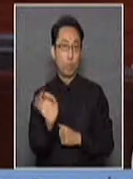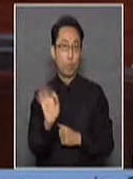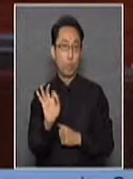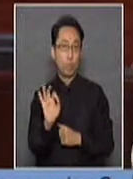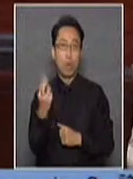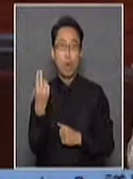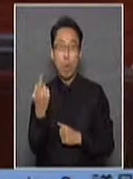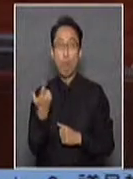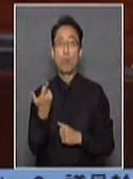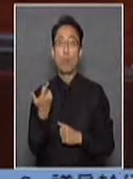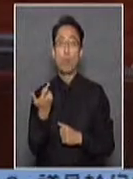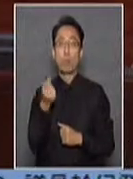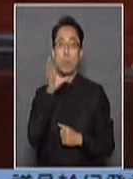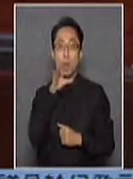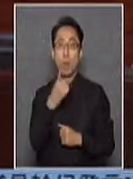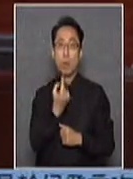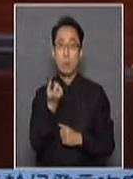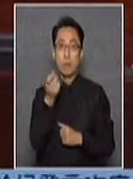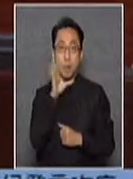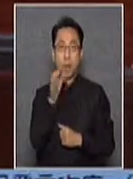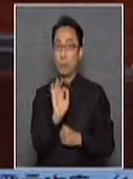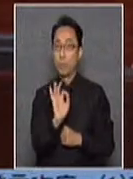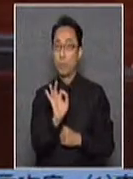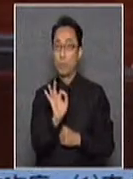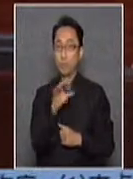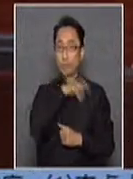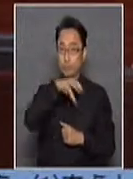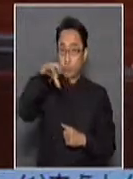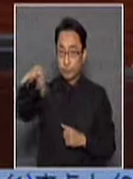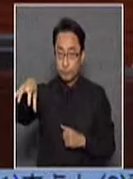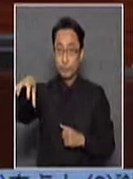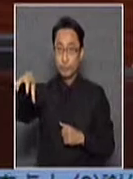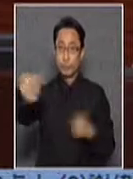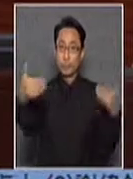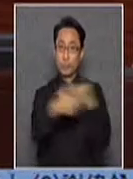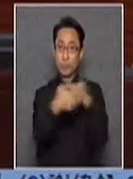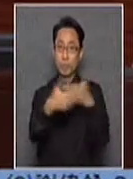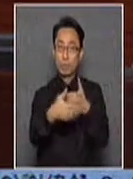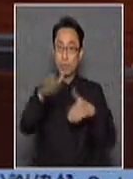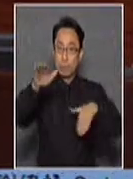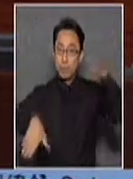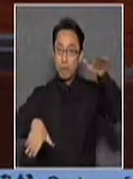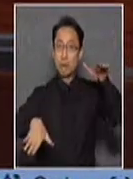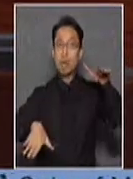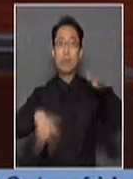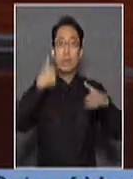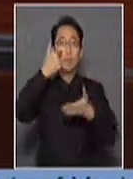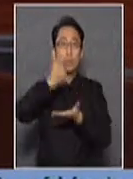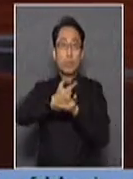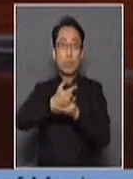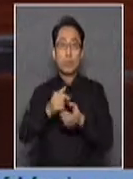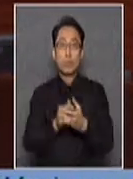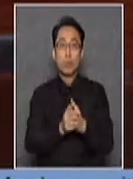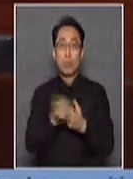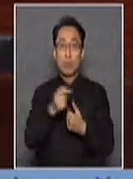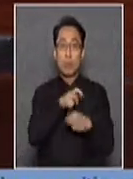亦都冇紅線。咁你變咗地域與地域之間嘅交通上嘅失衡咧，係好嚴重嘅。有啲嘅鐵路，